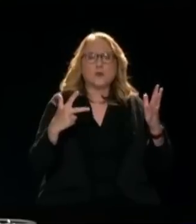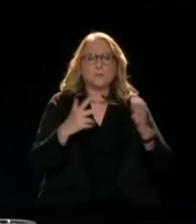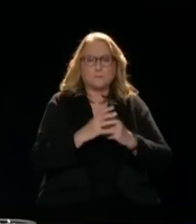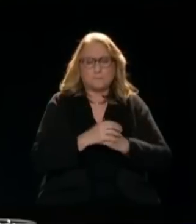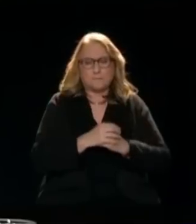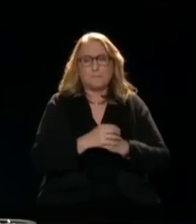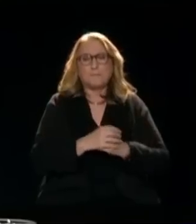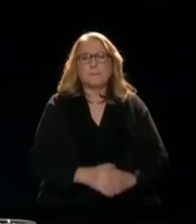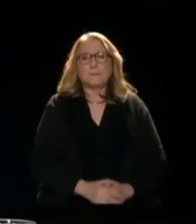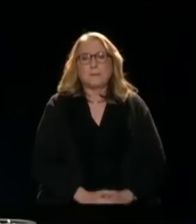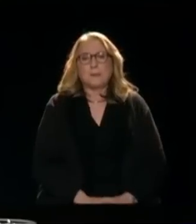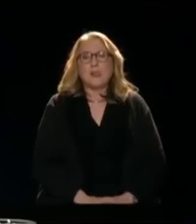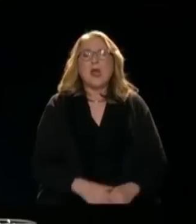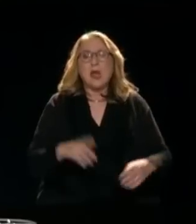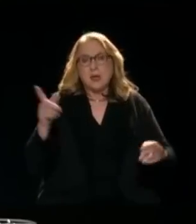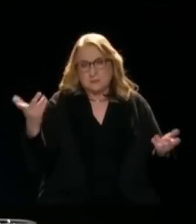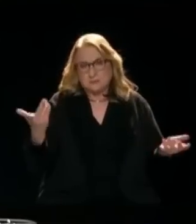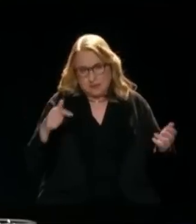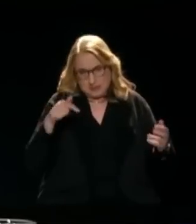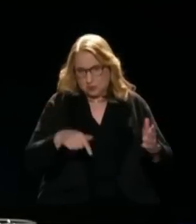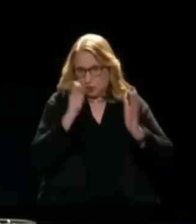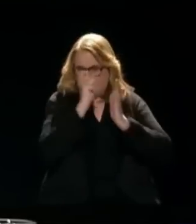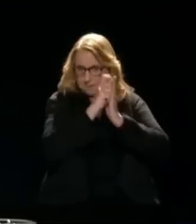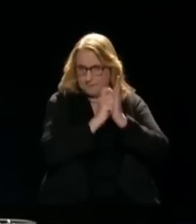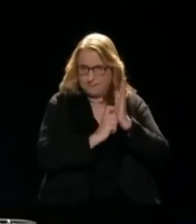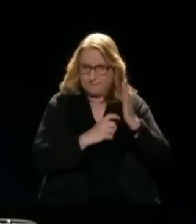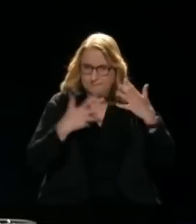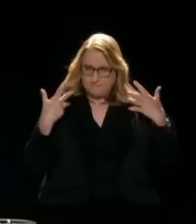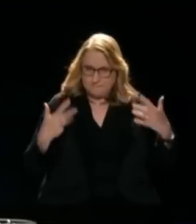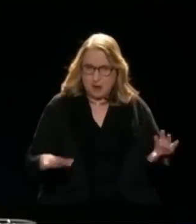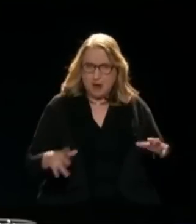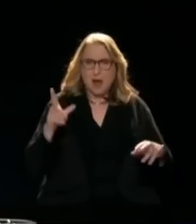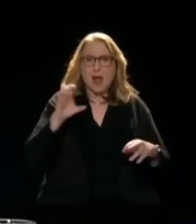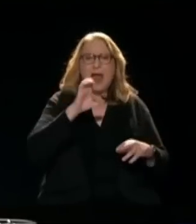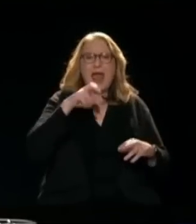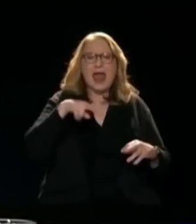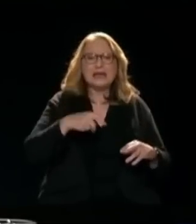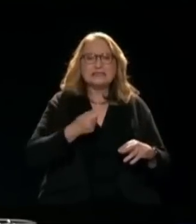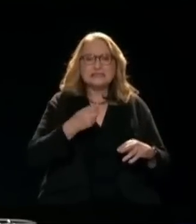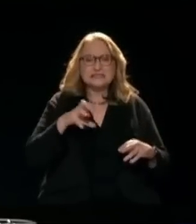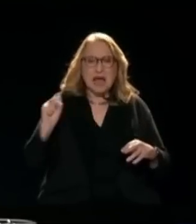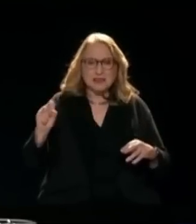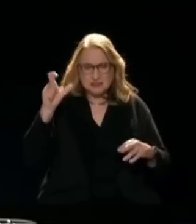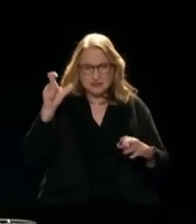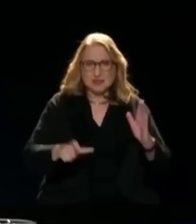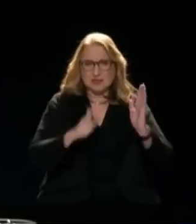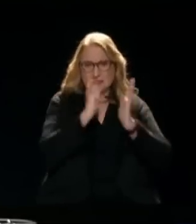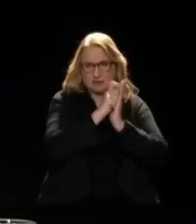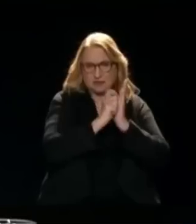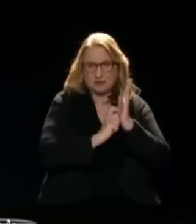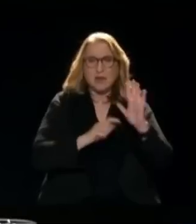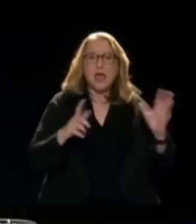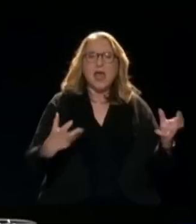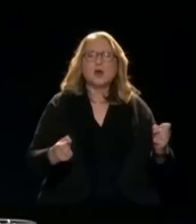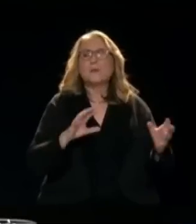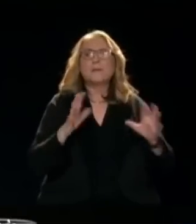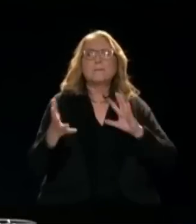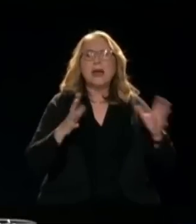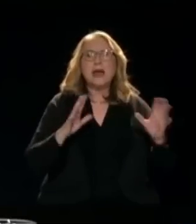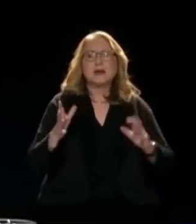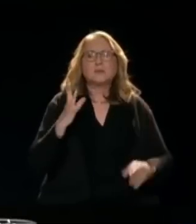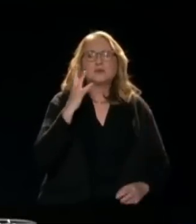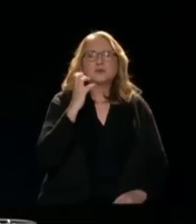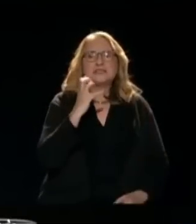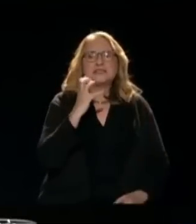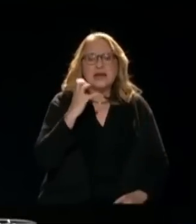αλλιώς έχουμε αυτή τη στιγμή, σύμφωνα με τις μετρήσεις που γίνονται από την Ελστάτ αλλά και από την Eurostat, έχουμε αυτή τη στιγμή περίπου το